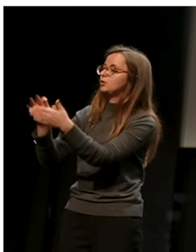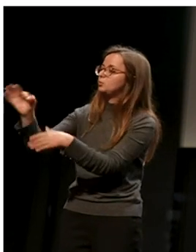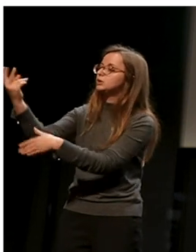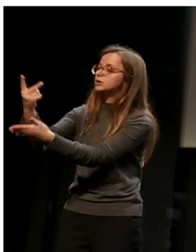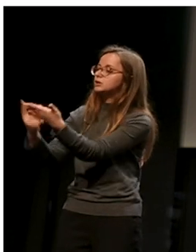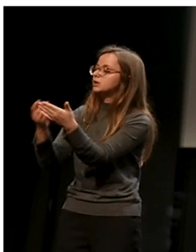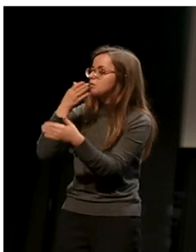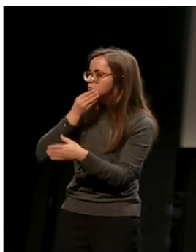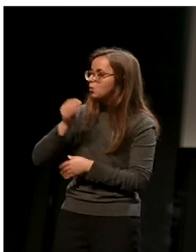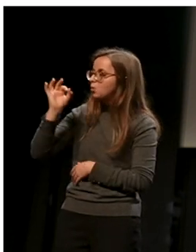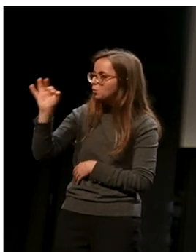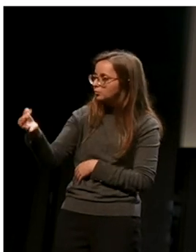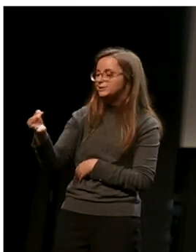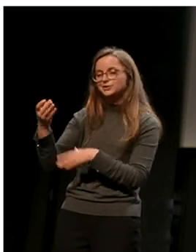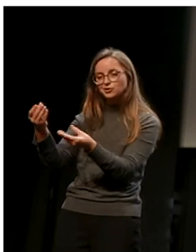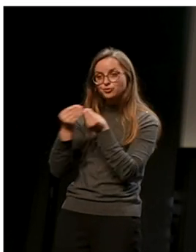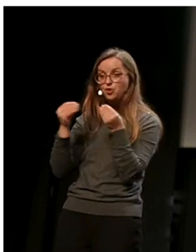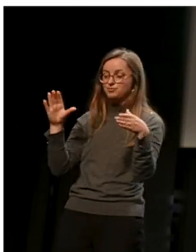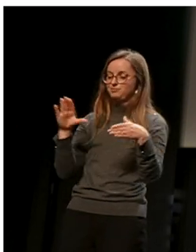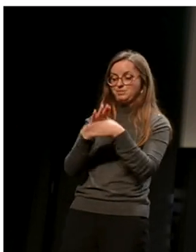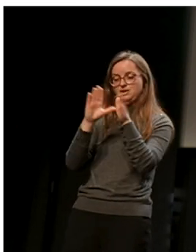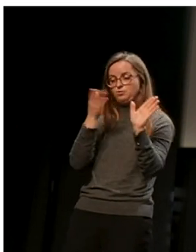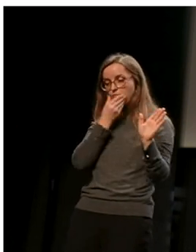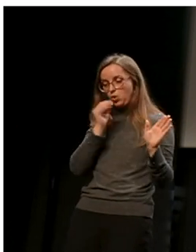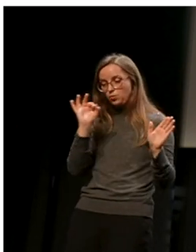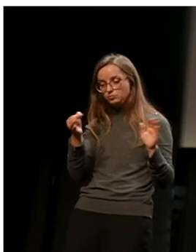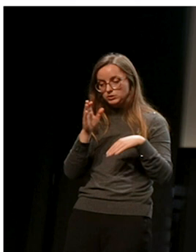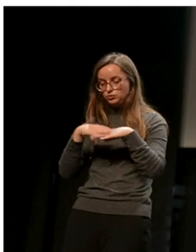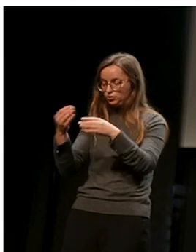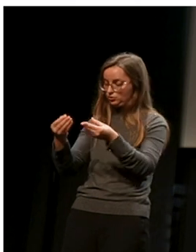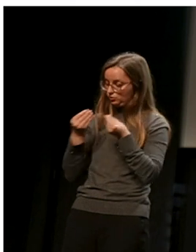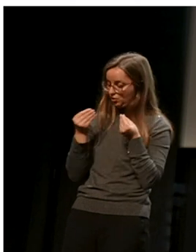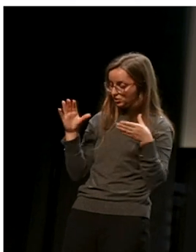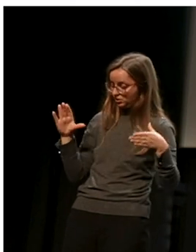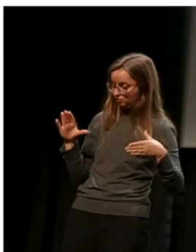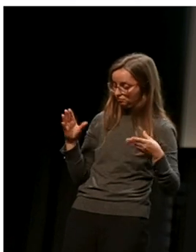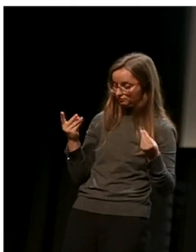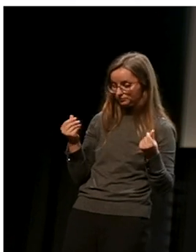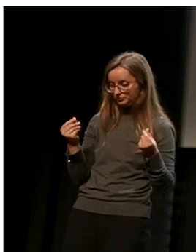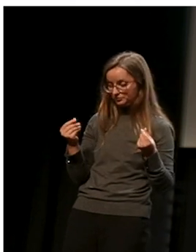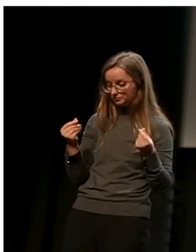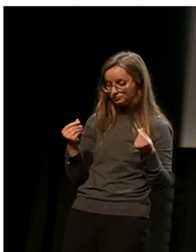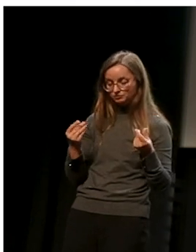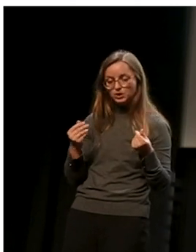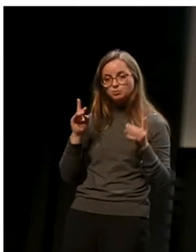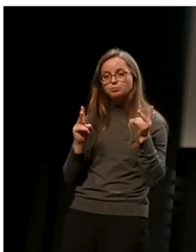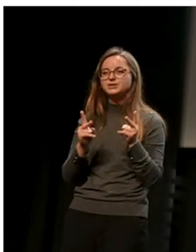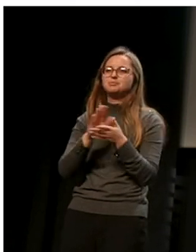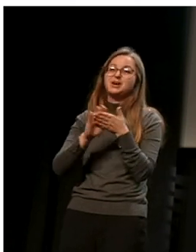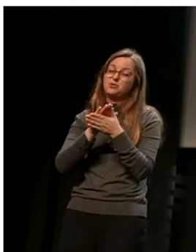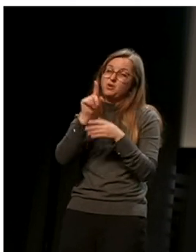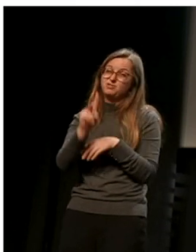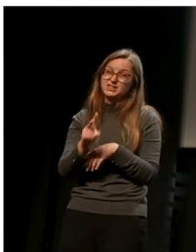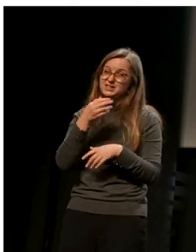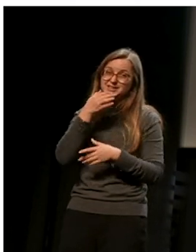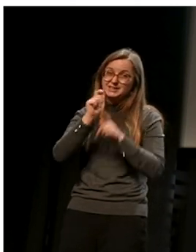qui va me séduire sur un instant, mais qui ne va pas m'apporter une image qui peut-être va m'apporter une autre profondeur. Bon, c'est un peu court, là, c'est un peu pas facile de